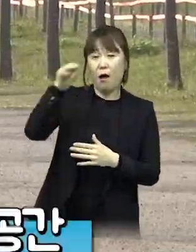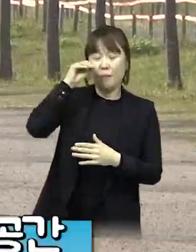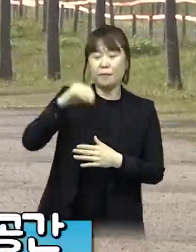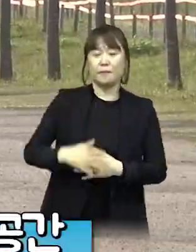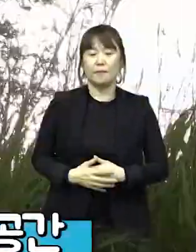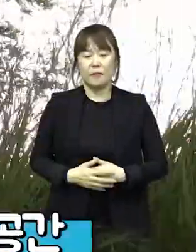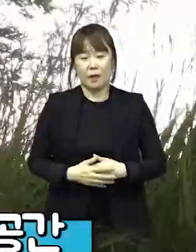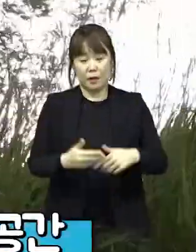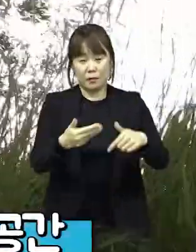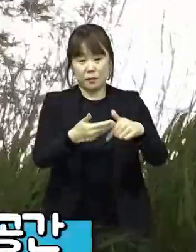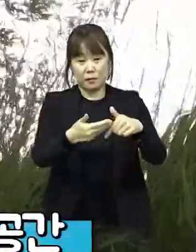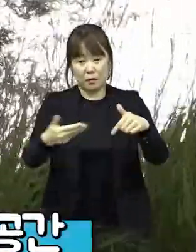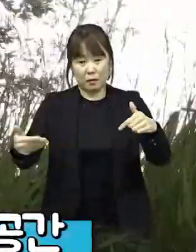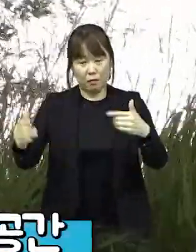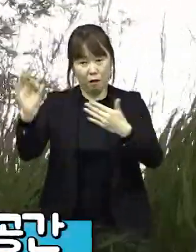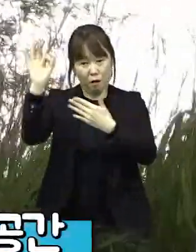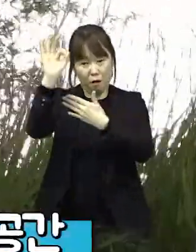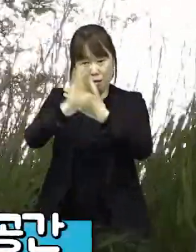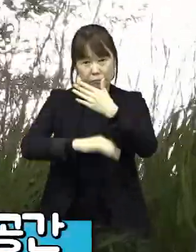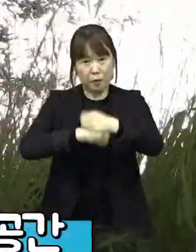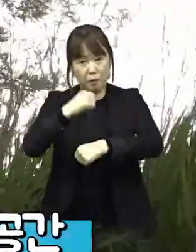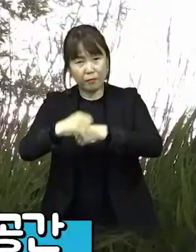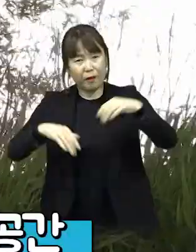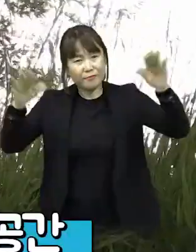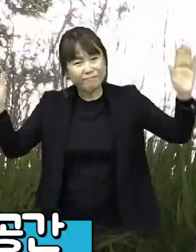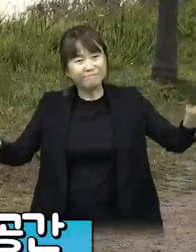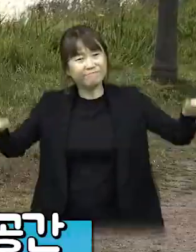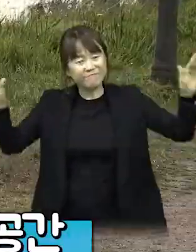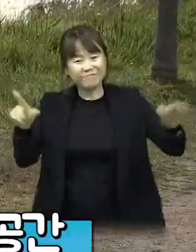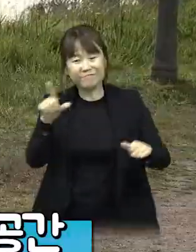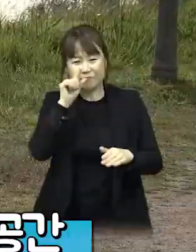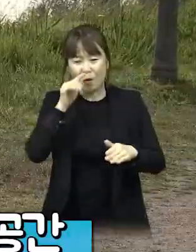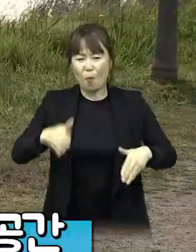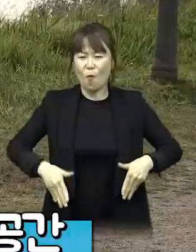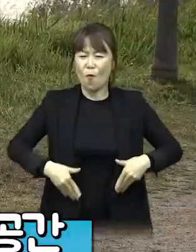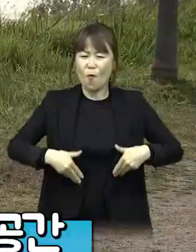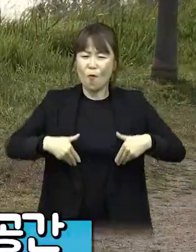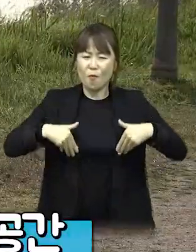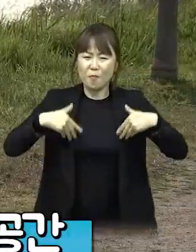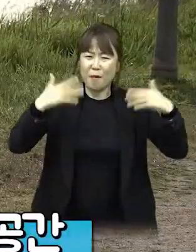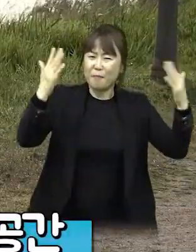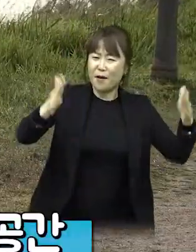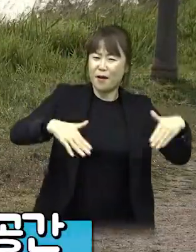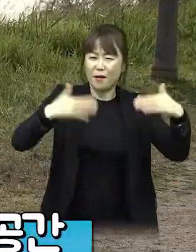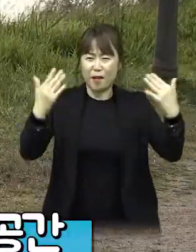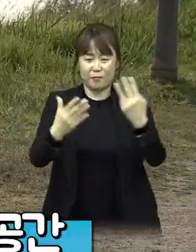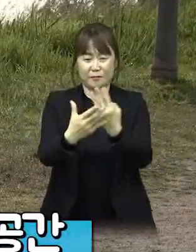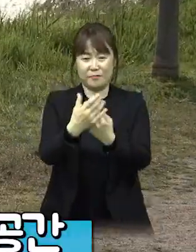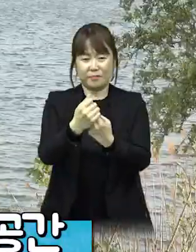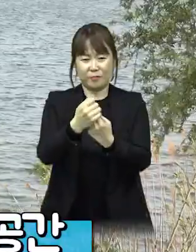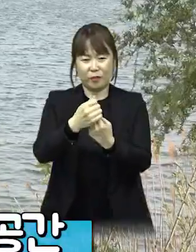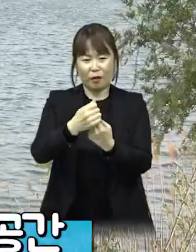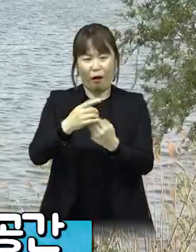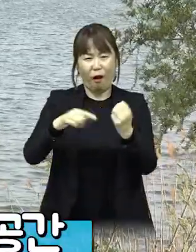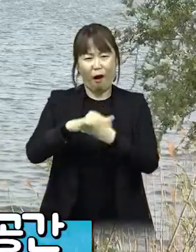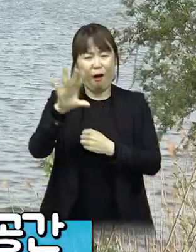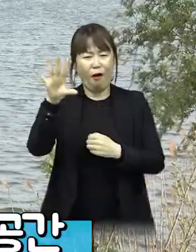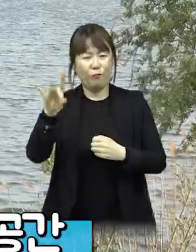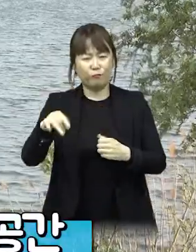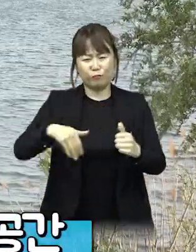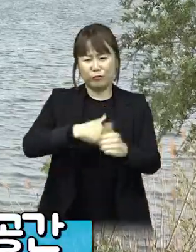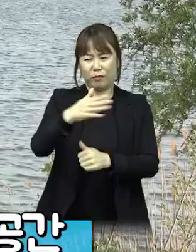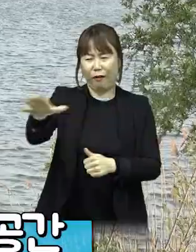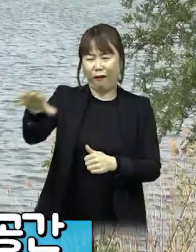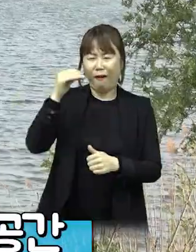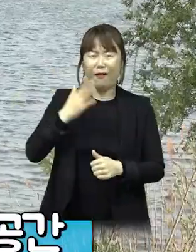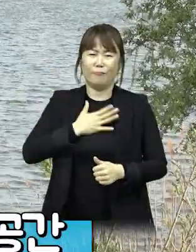낙동강 낙조와 자유롭게 날아다니는 새 그리고 산뜻한 봄바람까지 이 삼박자가 잘 어우러져서 기분이 더